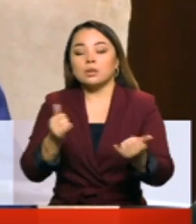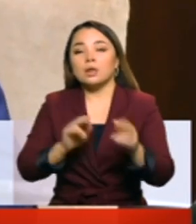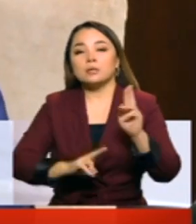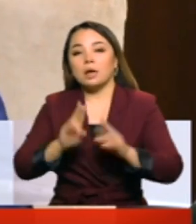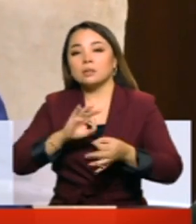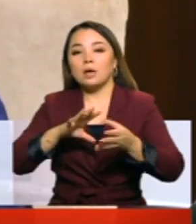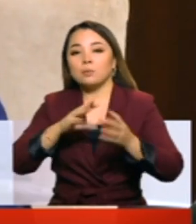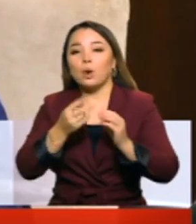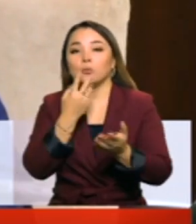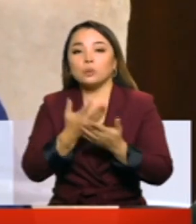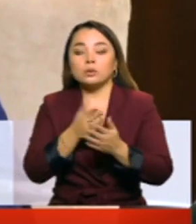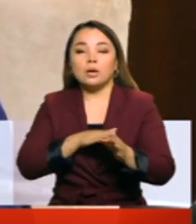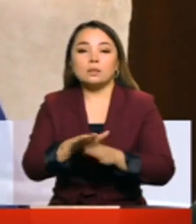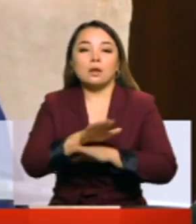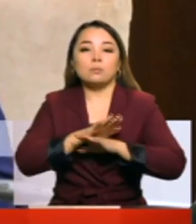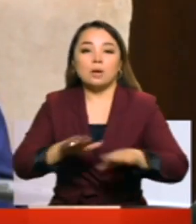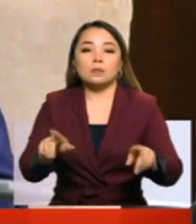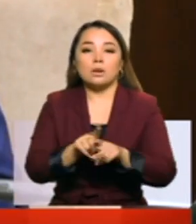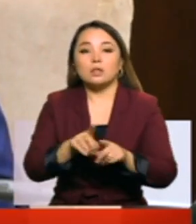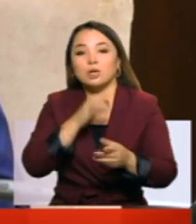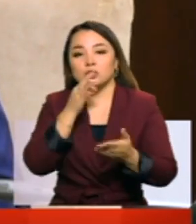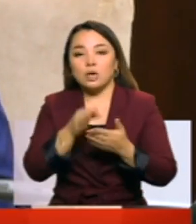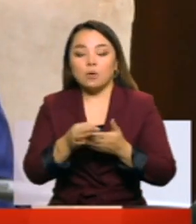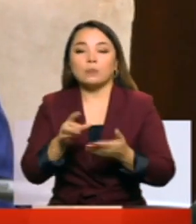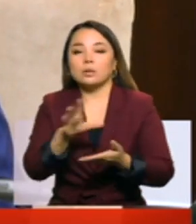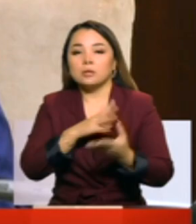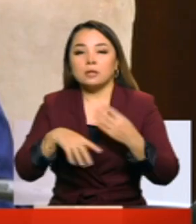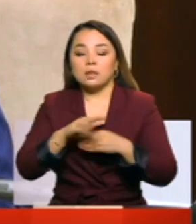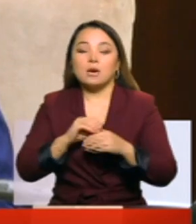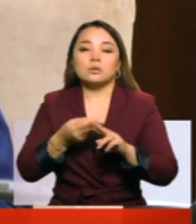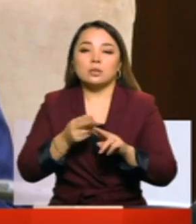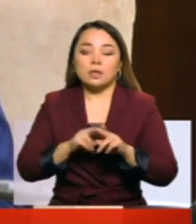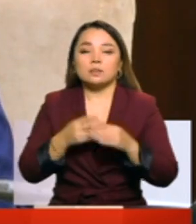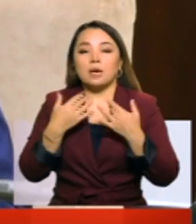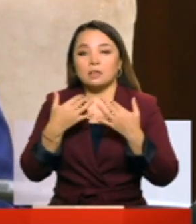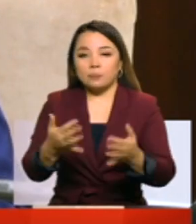көрсетіліп, оларды орындамаған үшін жауапкершілік туралы талаппен бірге жазылуы керек.